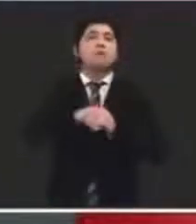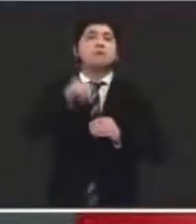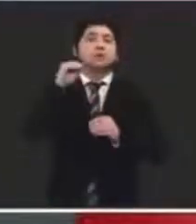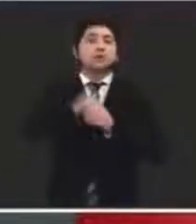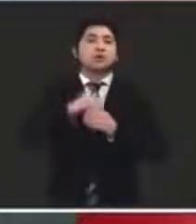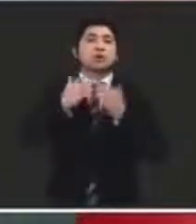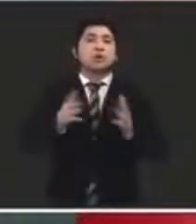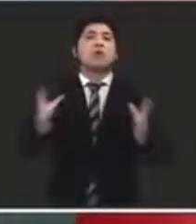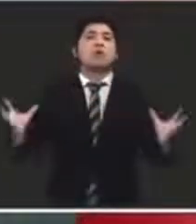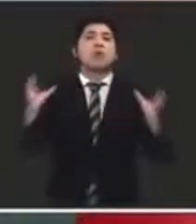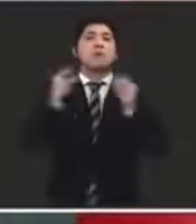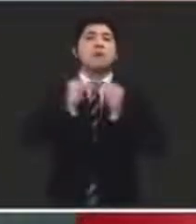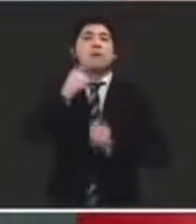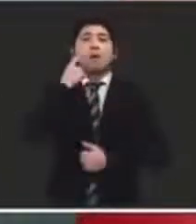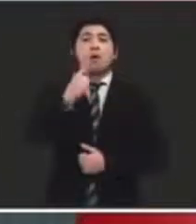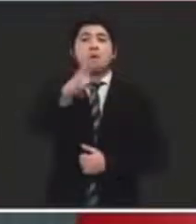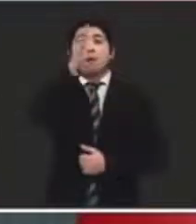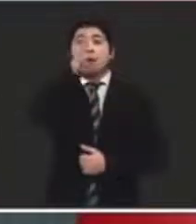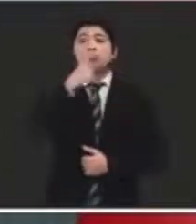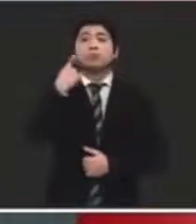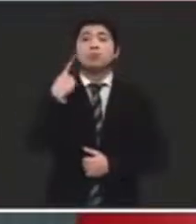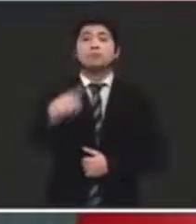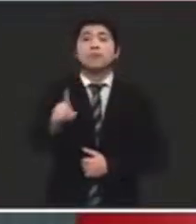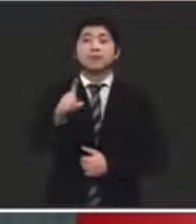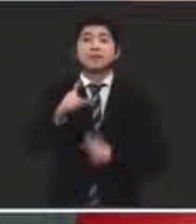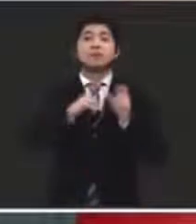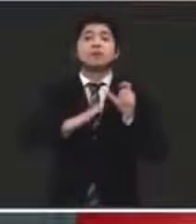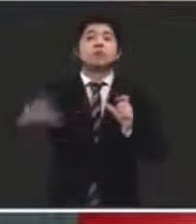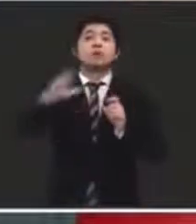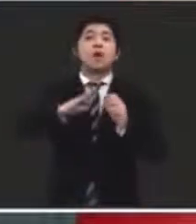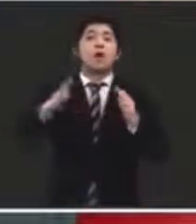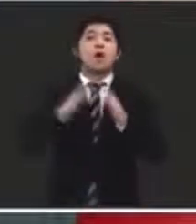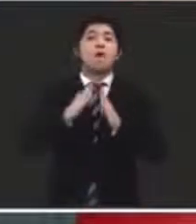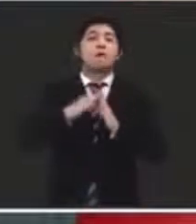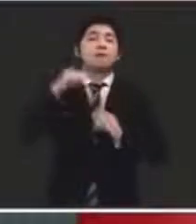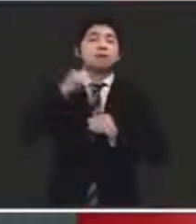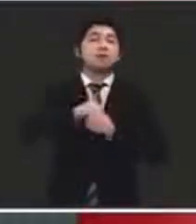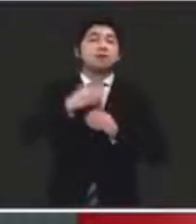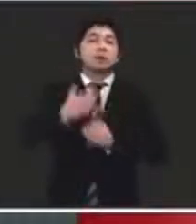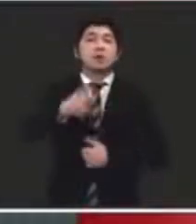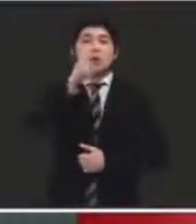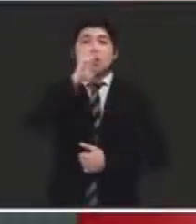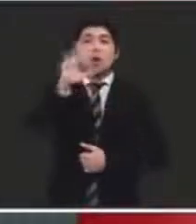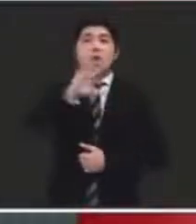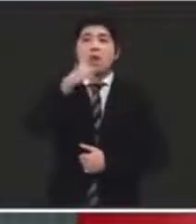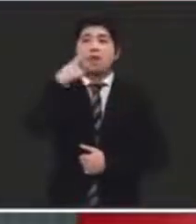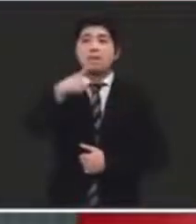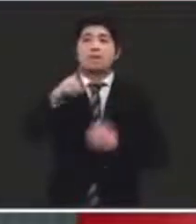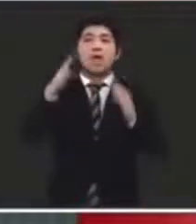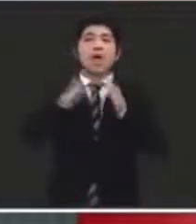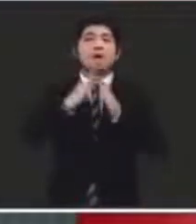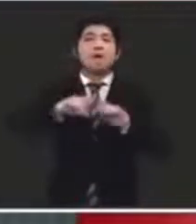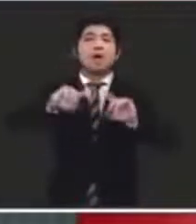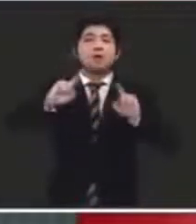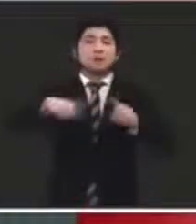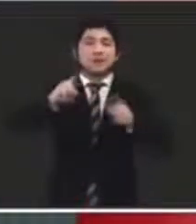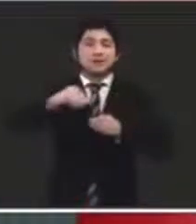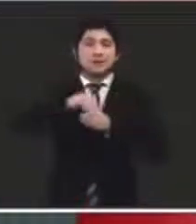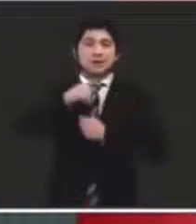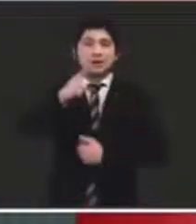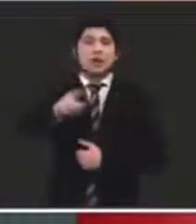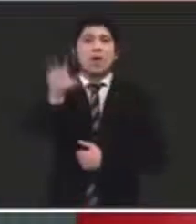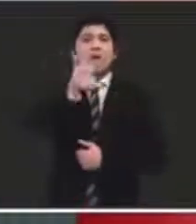toplamda 500.000 sosyal konutu 250.000 konut arsasını ve